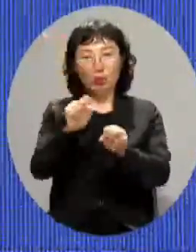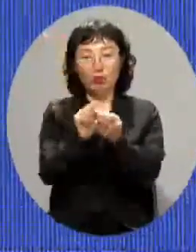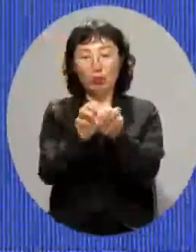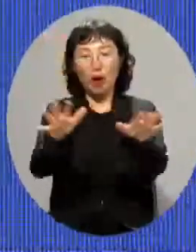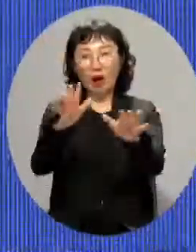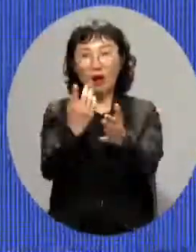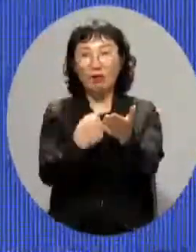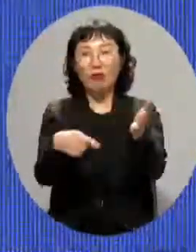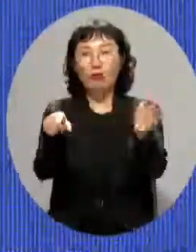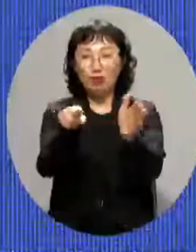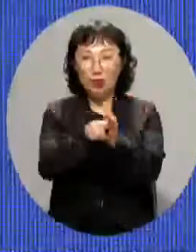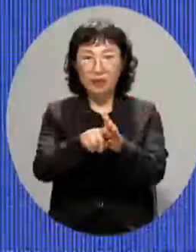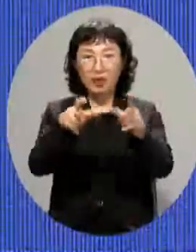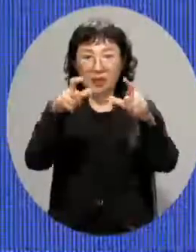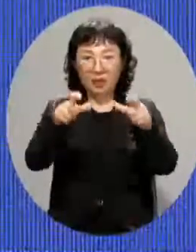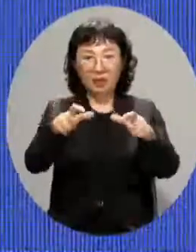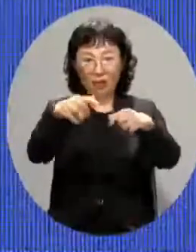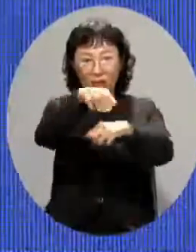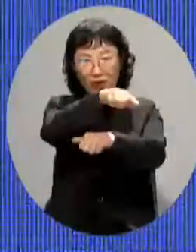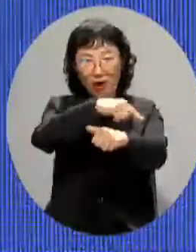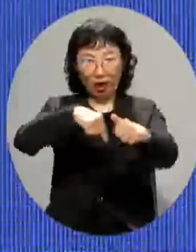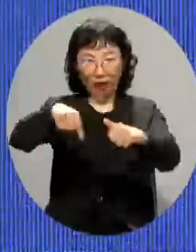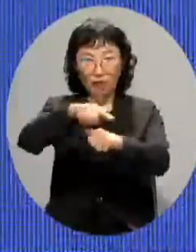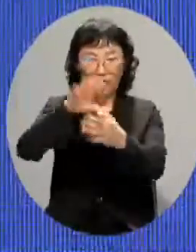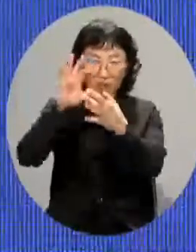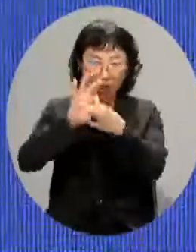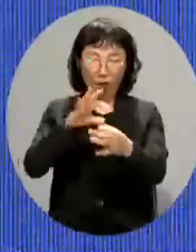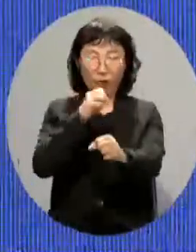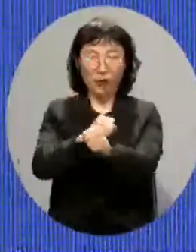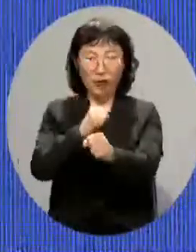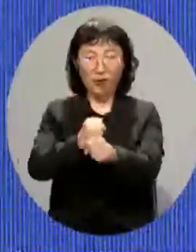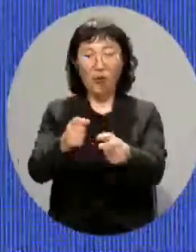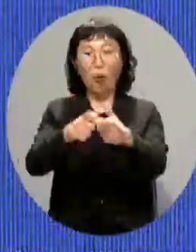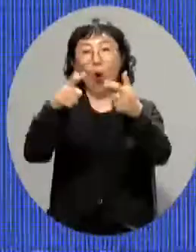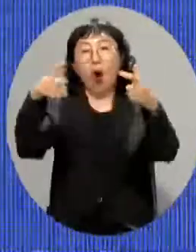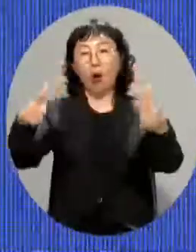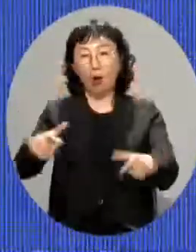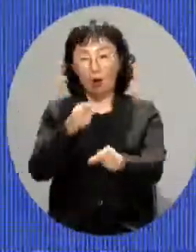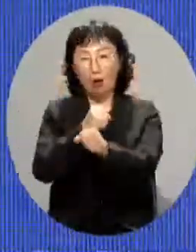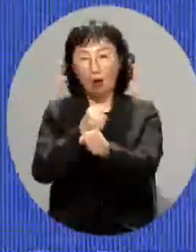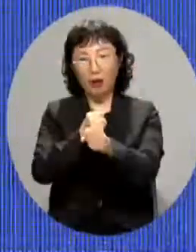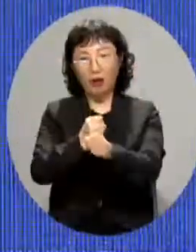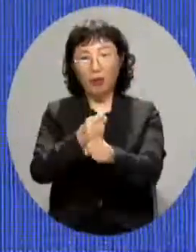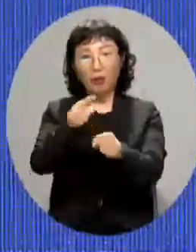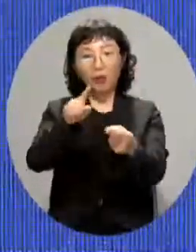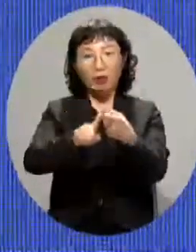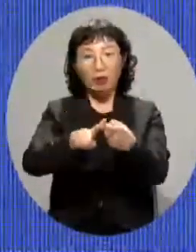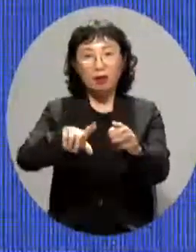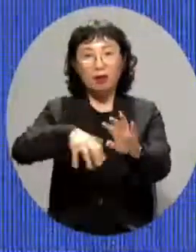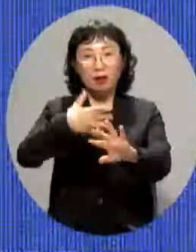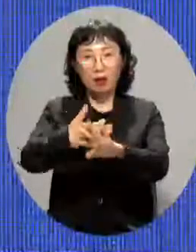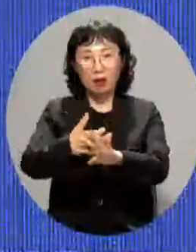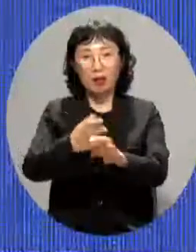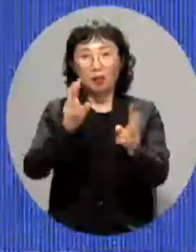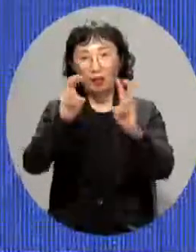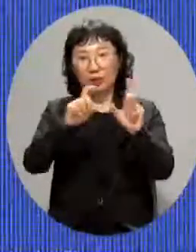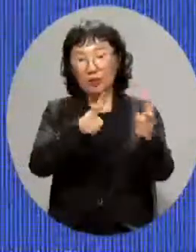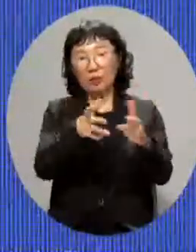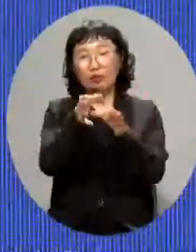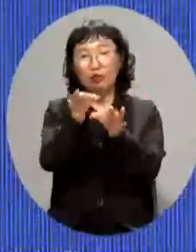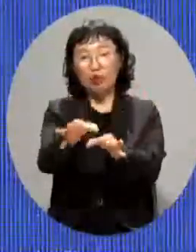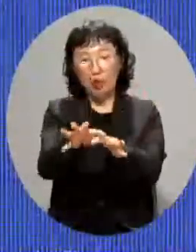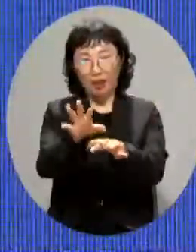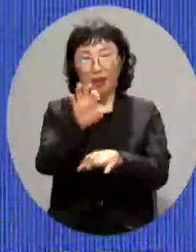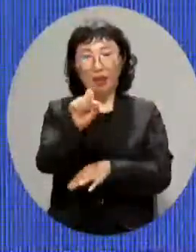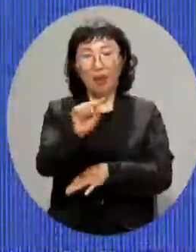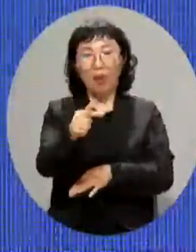확산시키기 위해 지역 라운드를 계속해서 확대해가는 한편 지역 소재 혁신기업에 투자하는 펀드